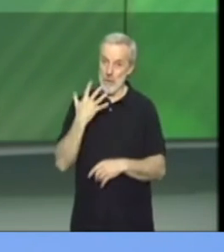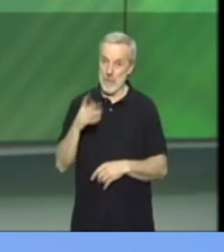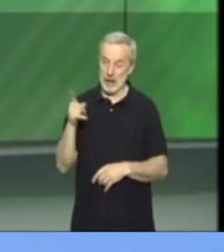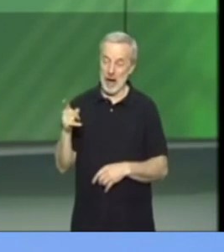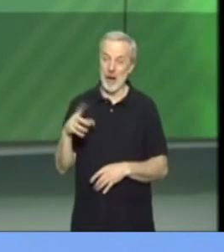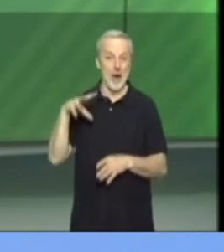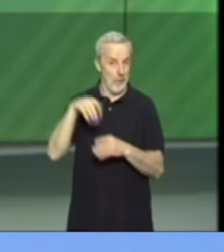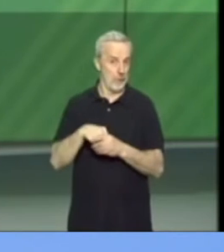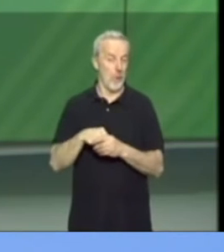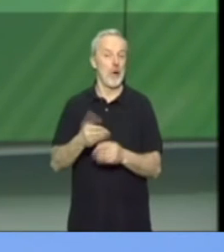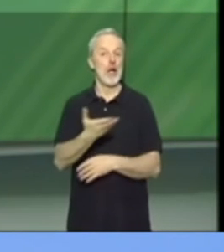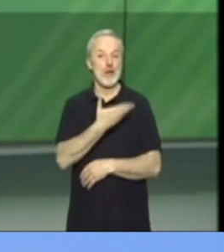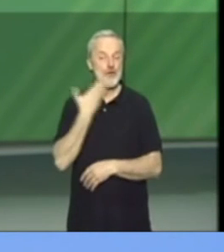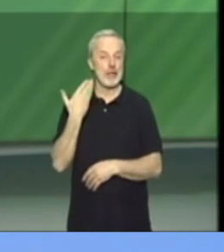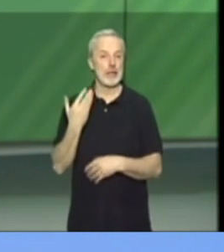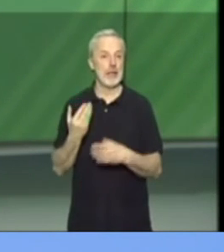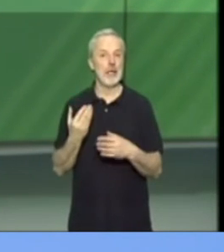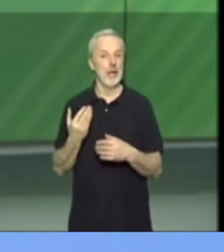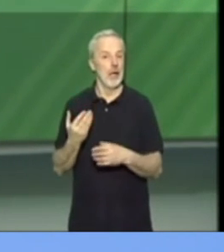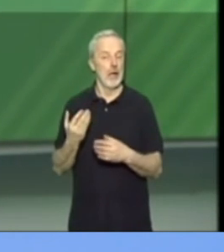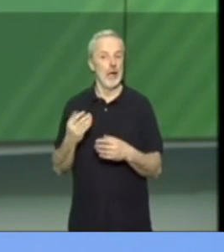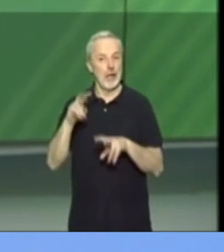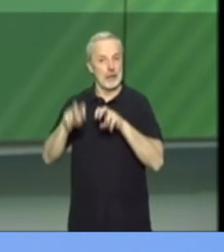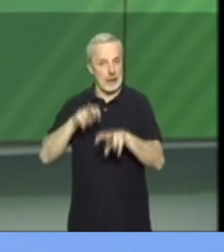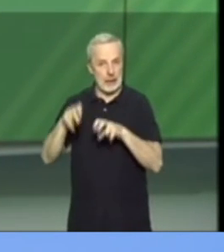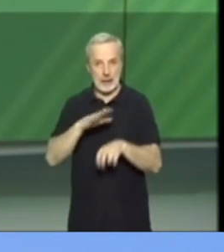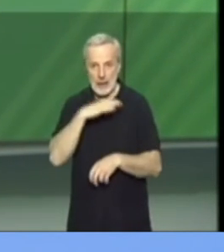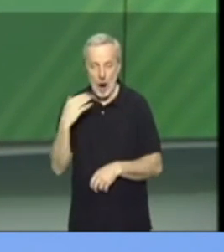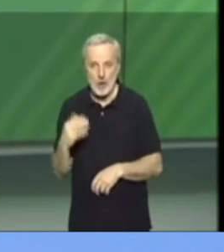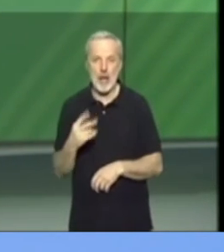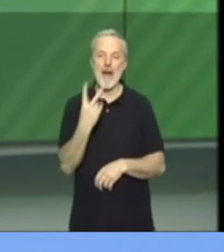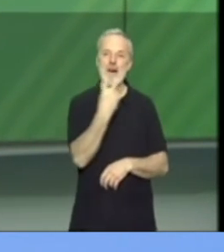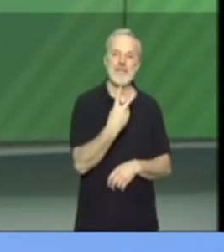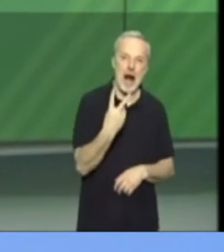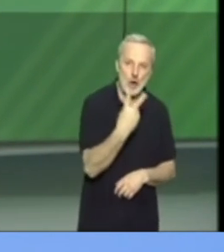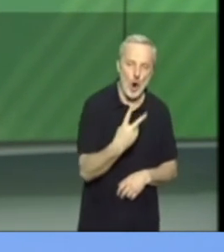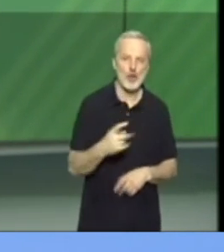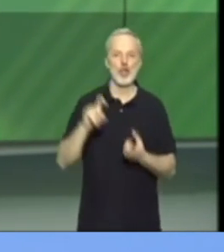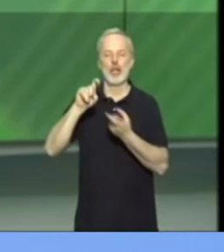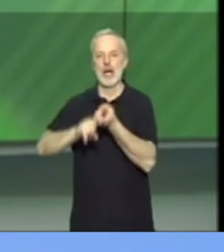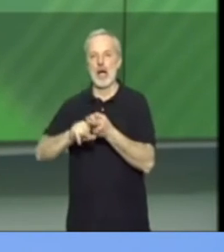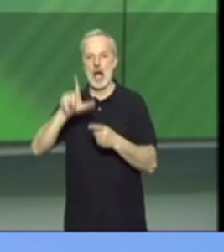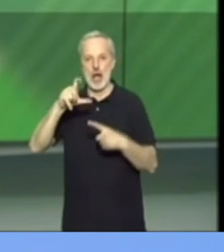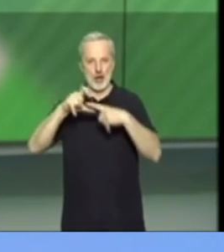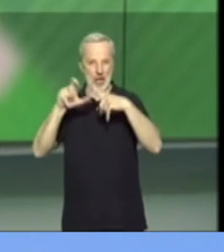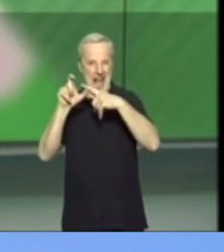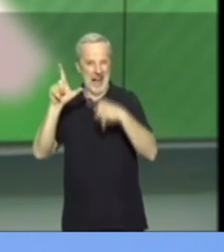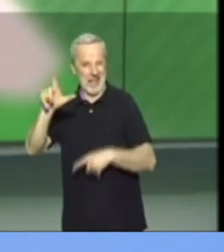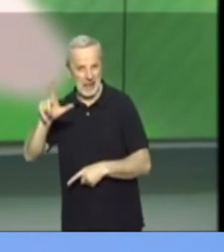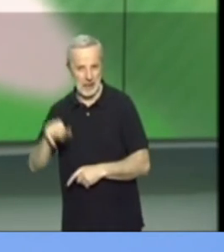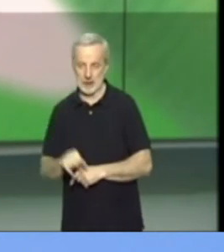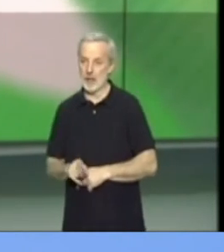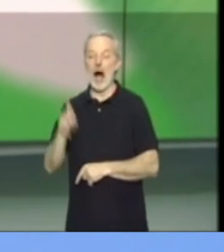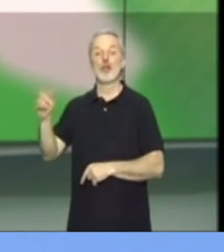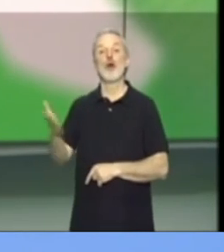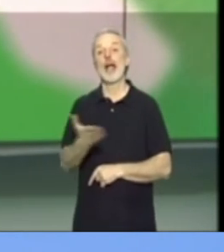v té kontinentální, myslím, že je to zcela vidět, prošlý Petr Vakoč, Michal Šlegl je její součástí nyní.